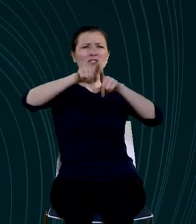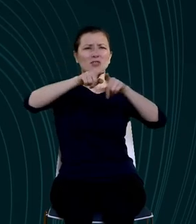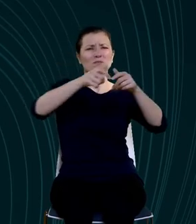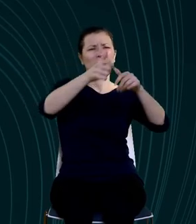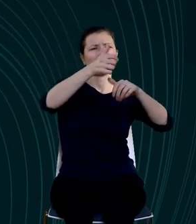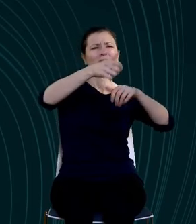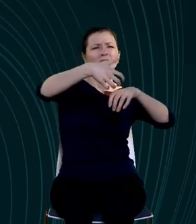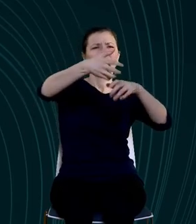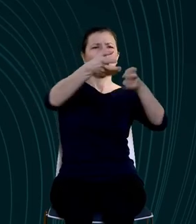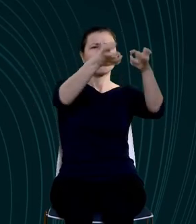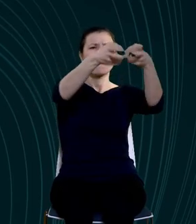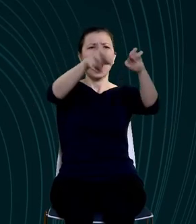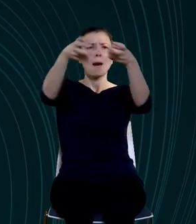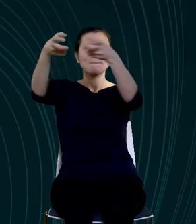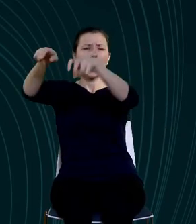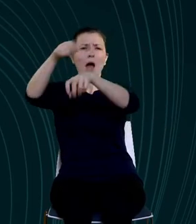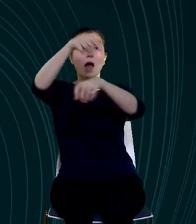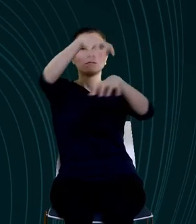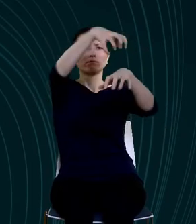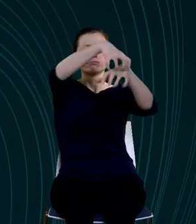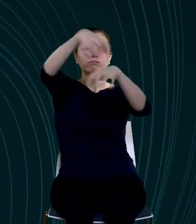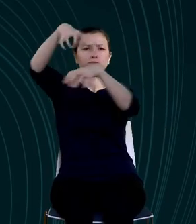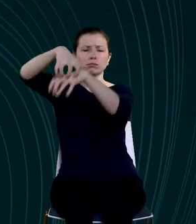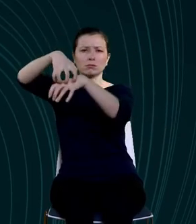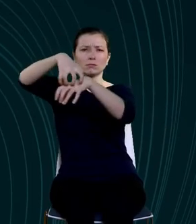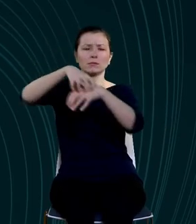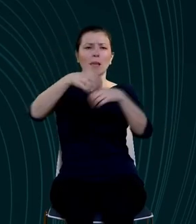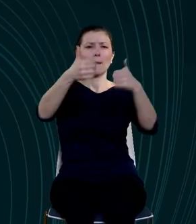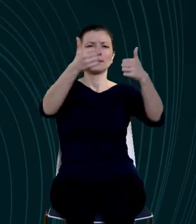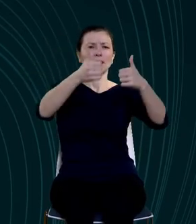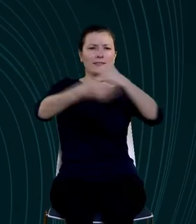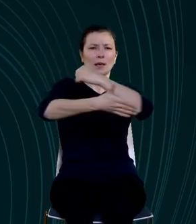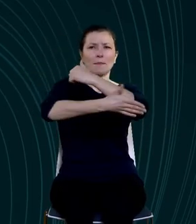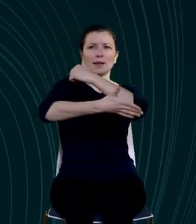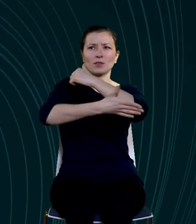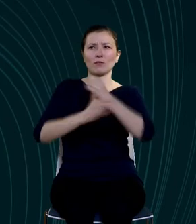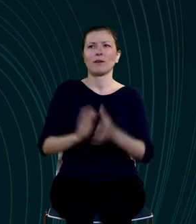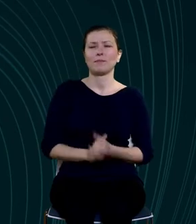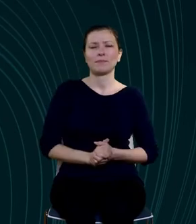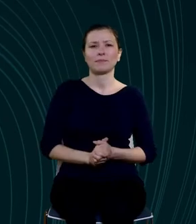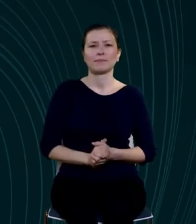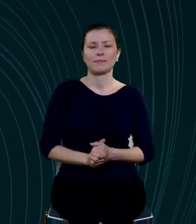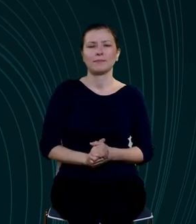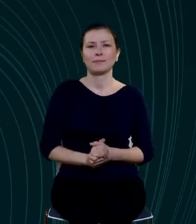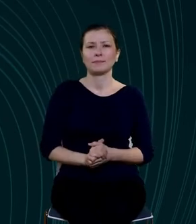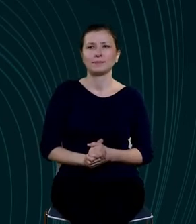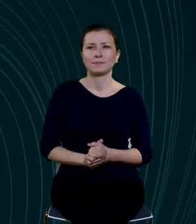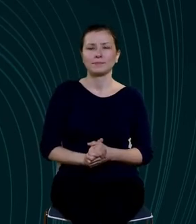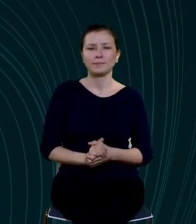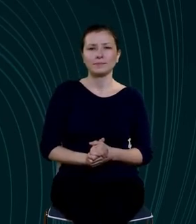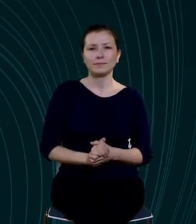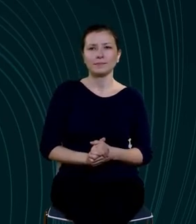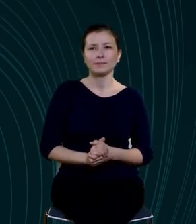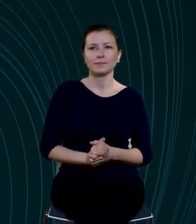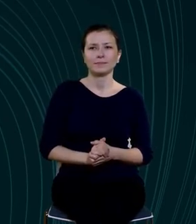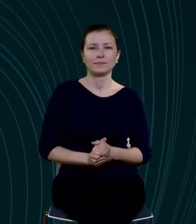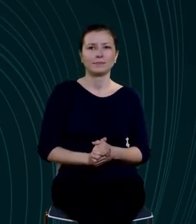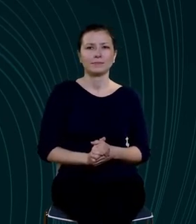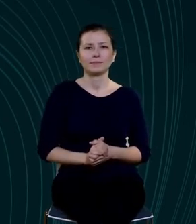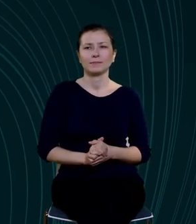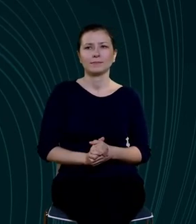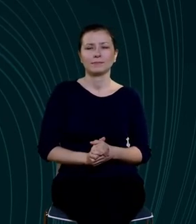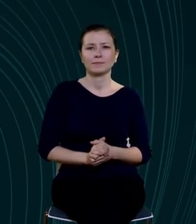anteny jako takie, konstrukcja wsporcza na tym samym dachu, na którym zainstalowana została